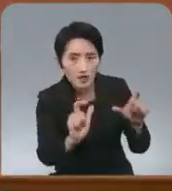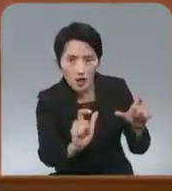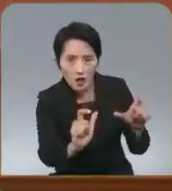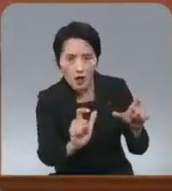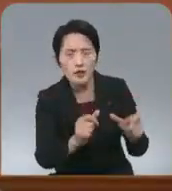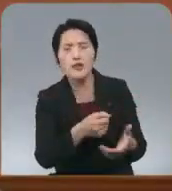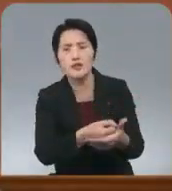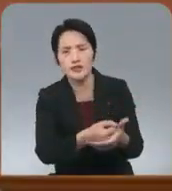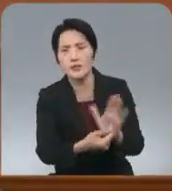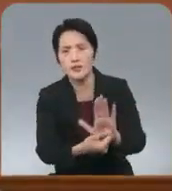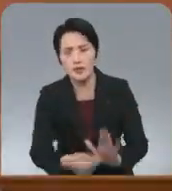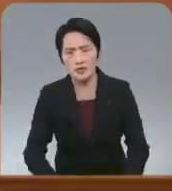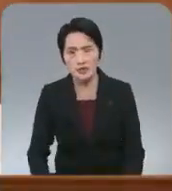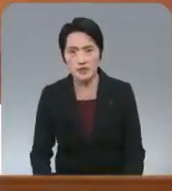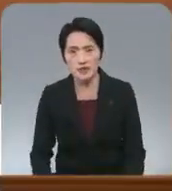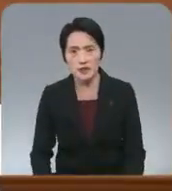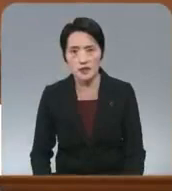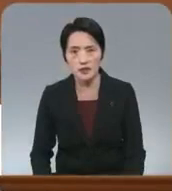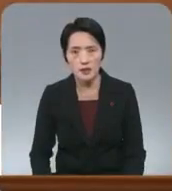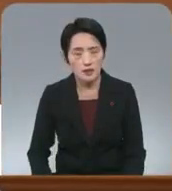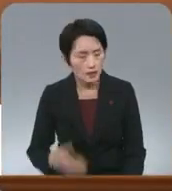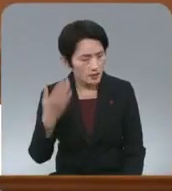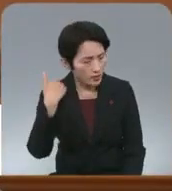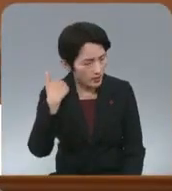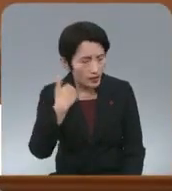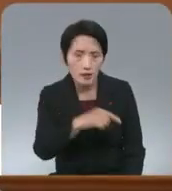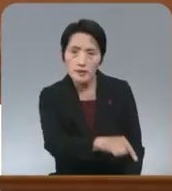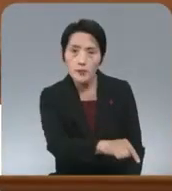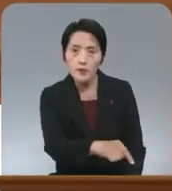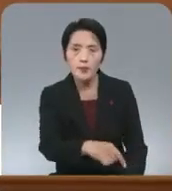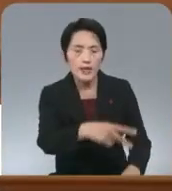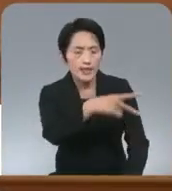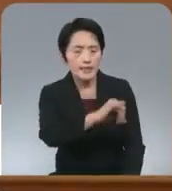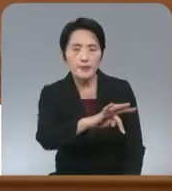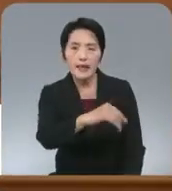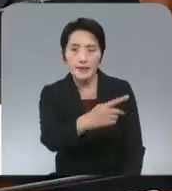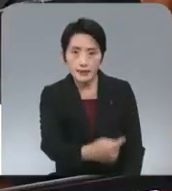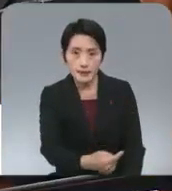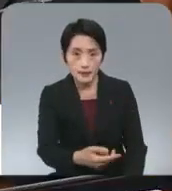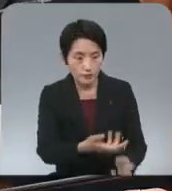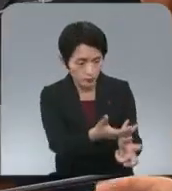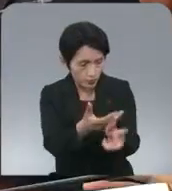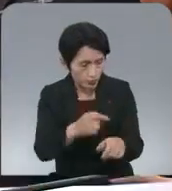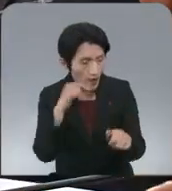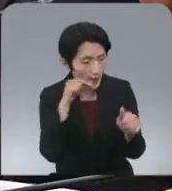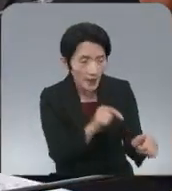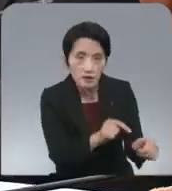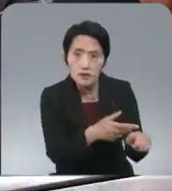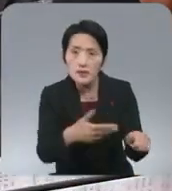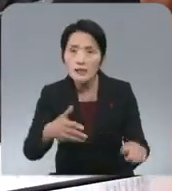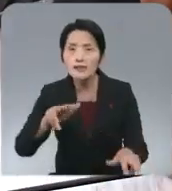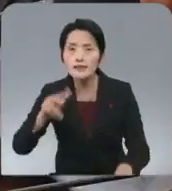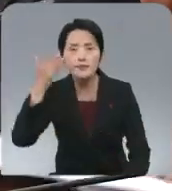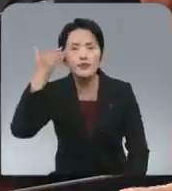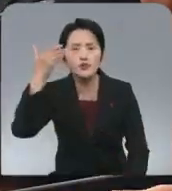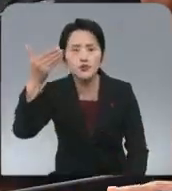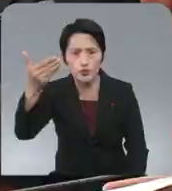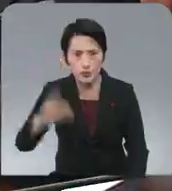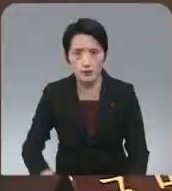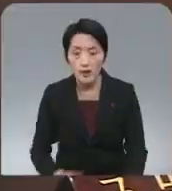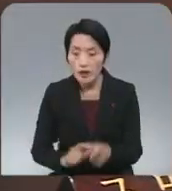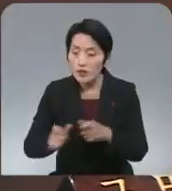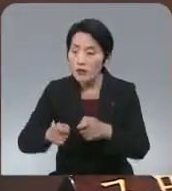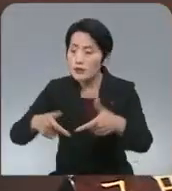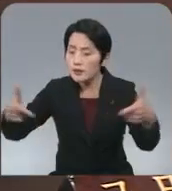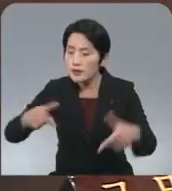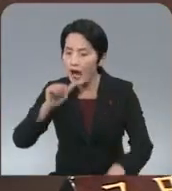quay trở lại làm việc đây là lần thứ hai Chính phủ quyết định ban lệnh cưỡng chế chính ngày sau lệnh cưỡng chế đầu tiên với người lao động làm việc lĩnh vực vận chuyển xi măng